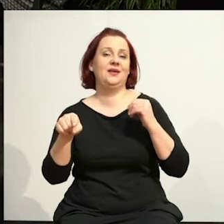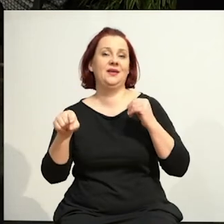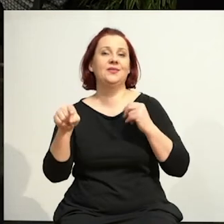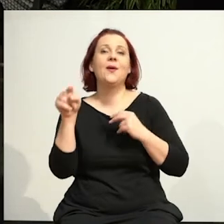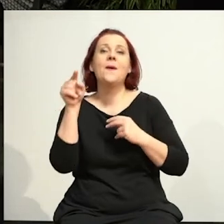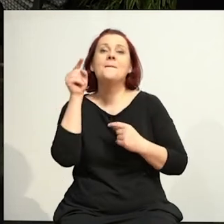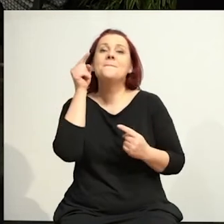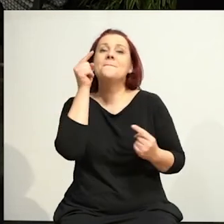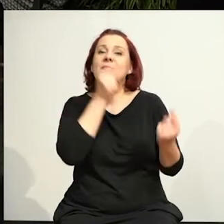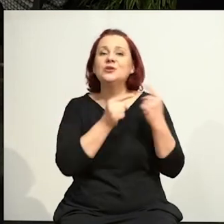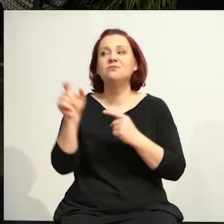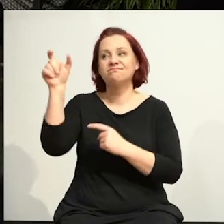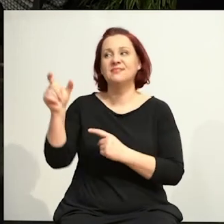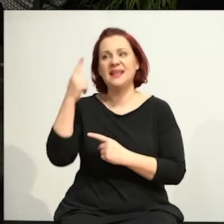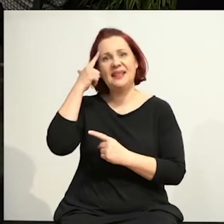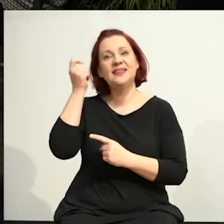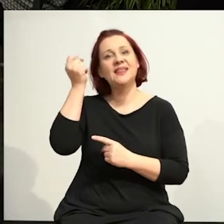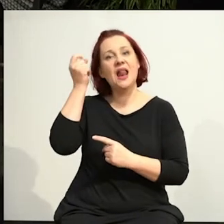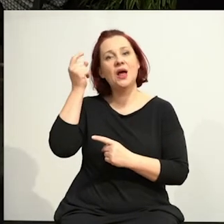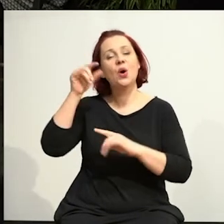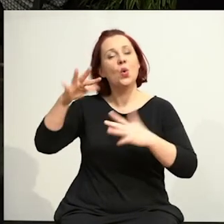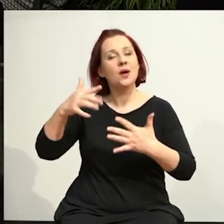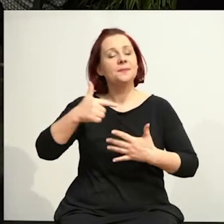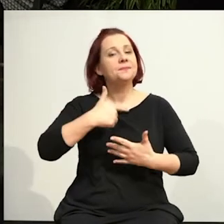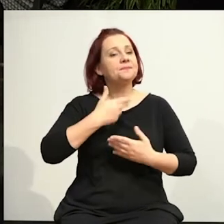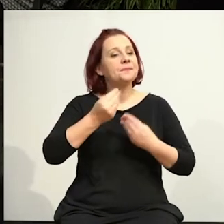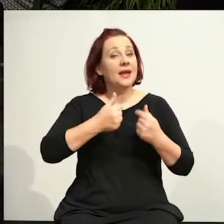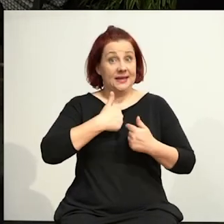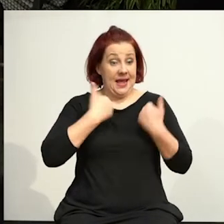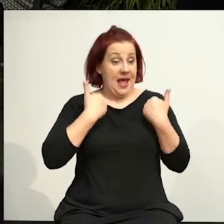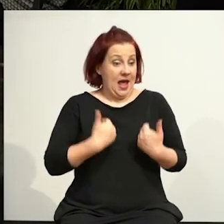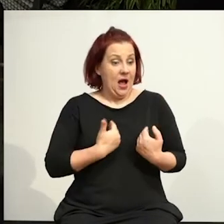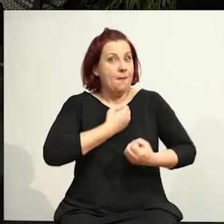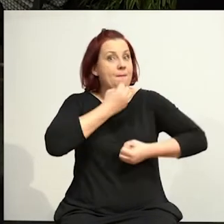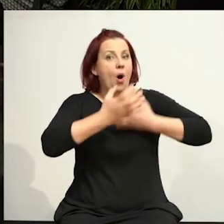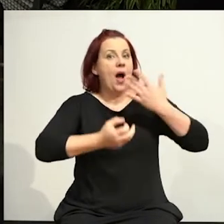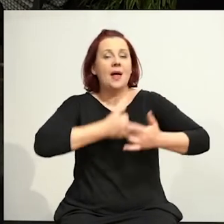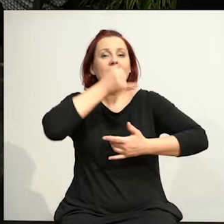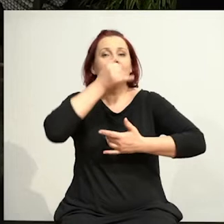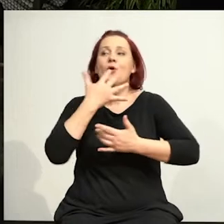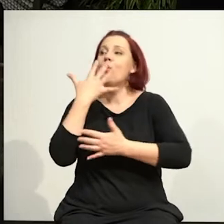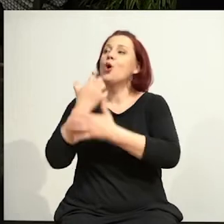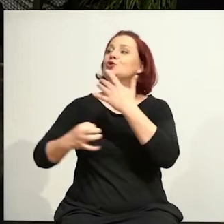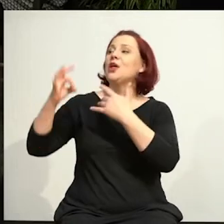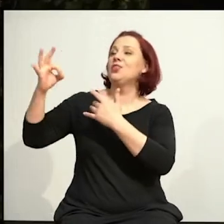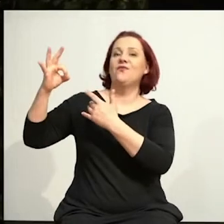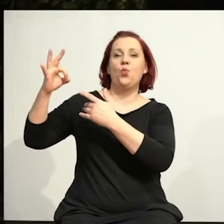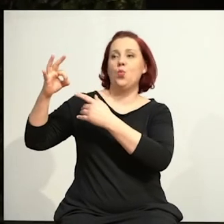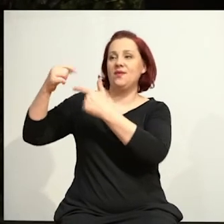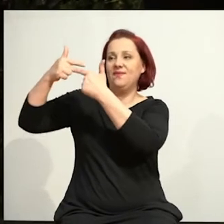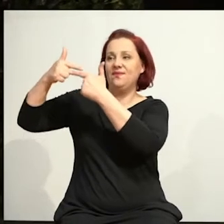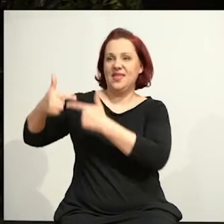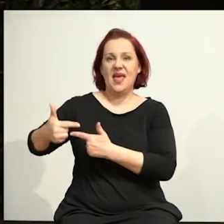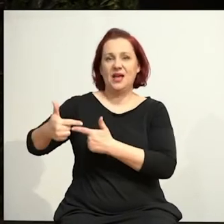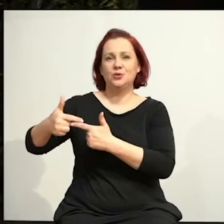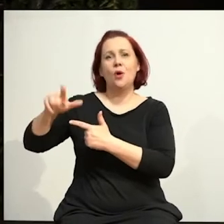o nim jako o intelektualiście. Znaczy, jako poeta nie byłem w stanie korzystać z jego dykcji. Chyba za wiele